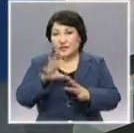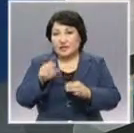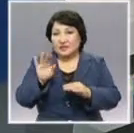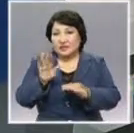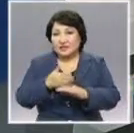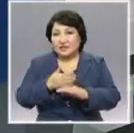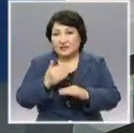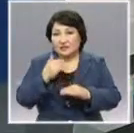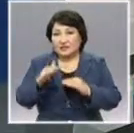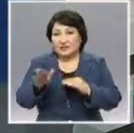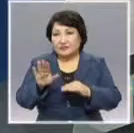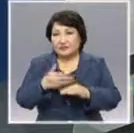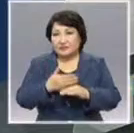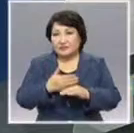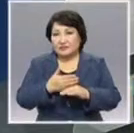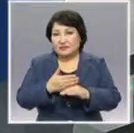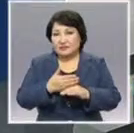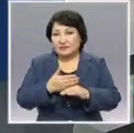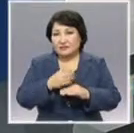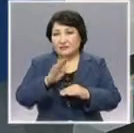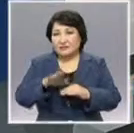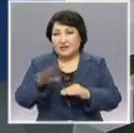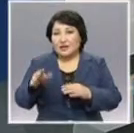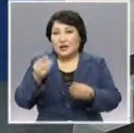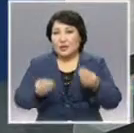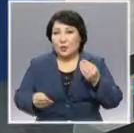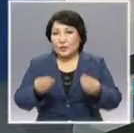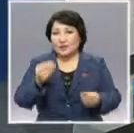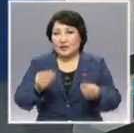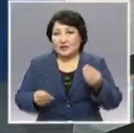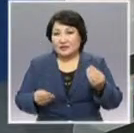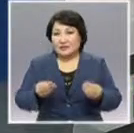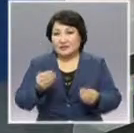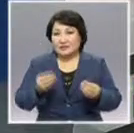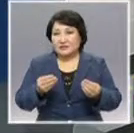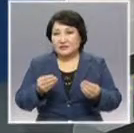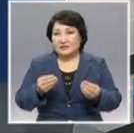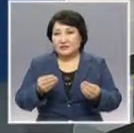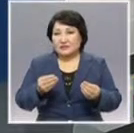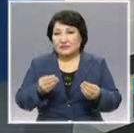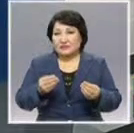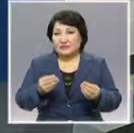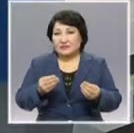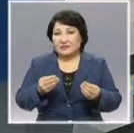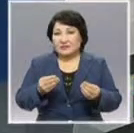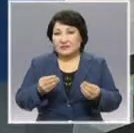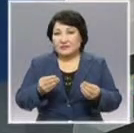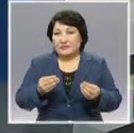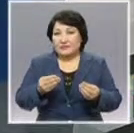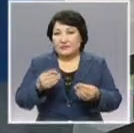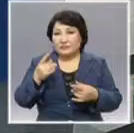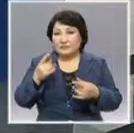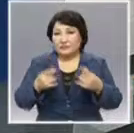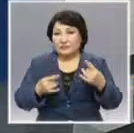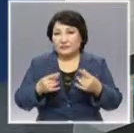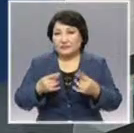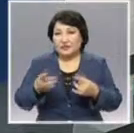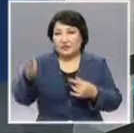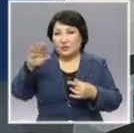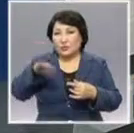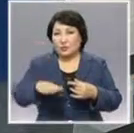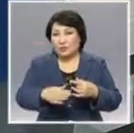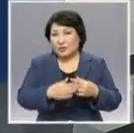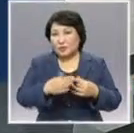асфальтын алып тастады қырып. Содан кейін балаларға ойнайтын нелер жасаған. Темірден жасады. Суға түсетін